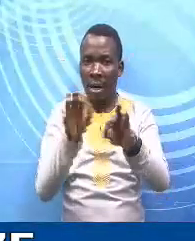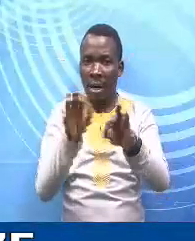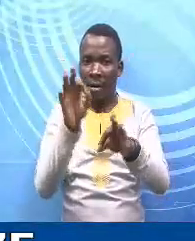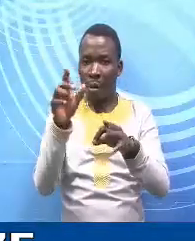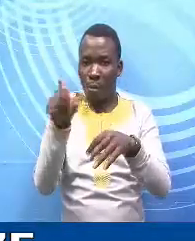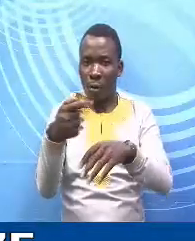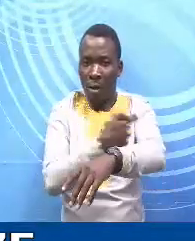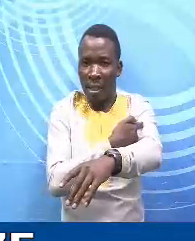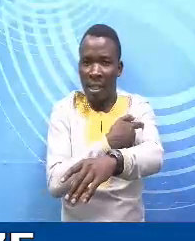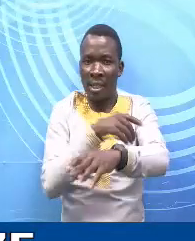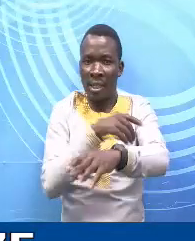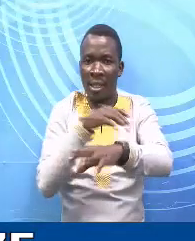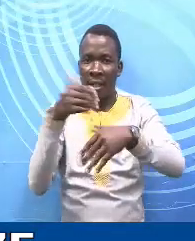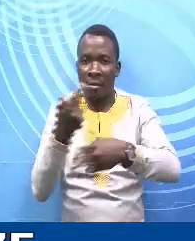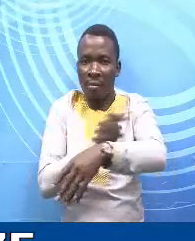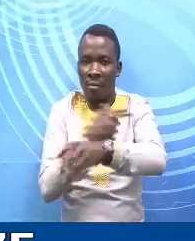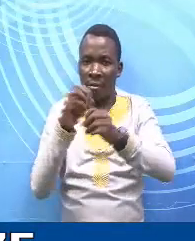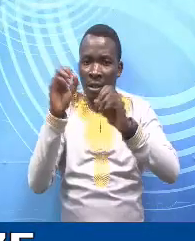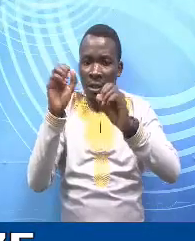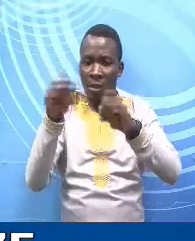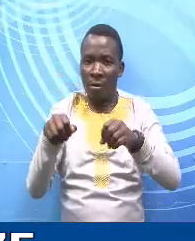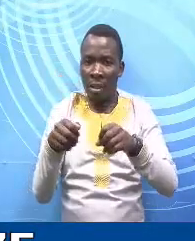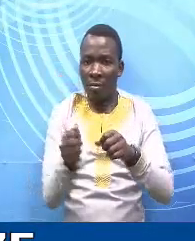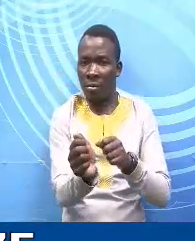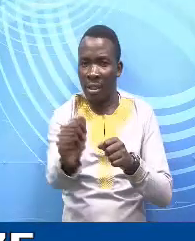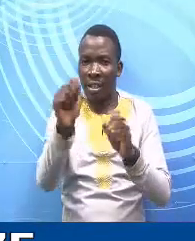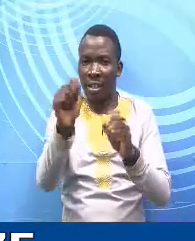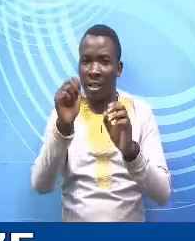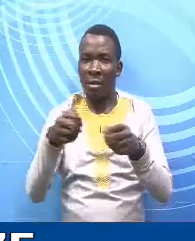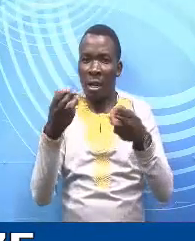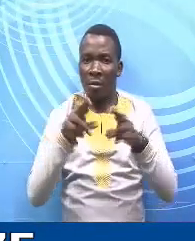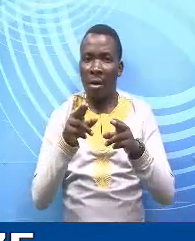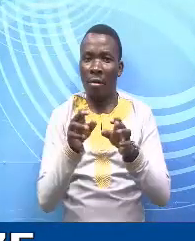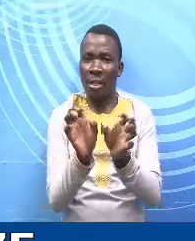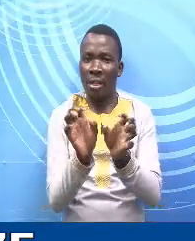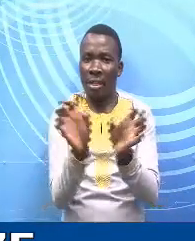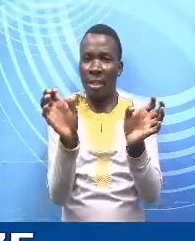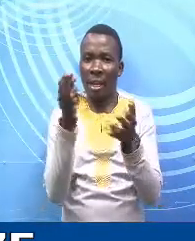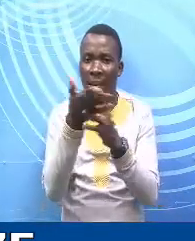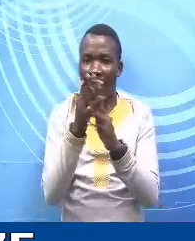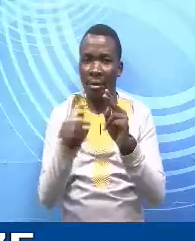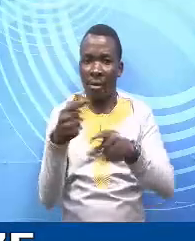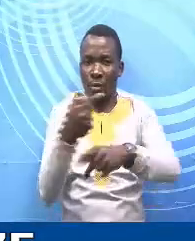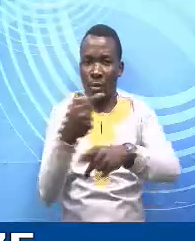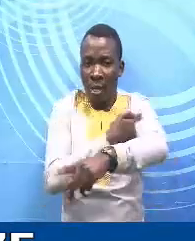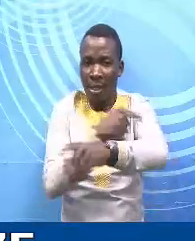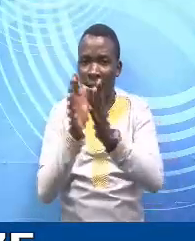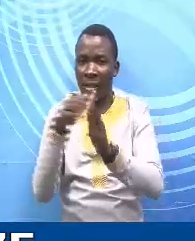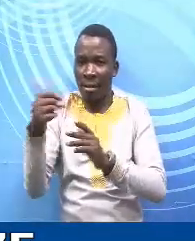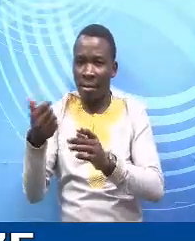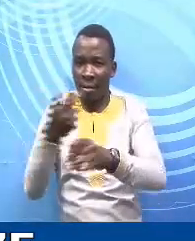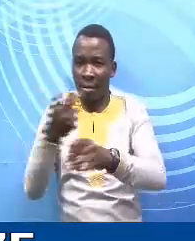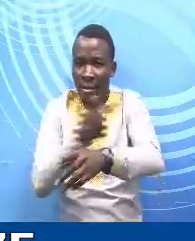uwakingiwe n'utarakingiwe kugira ngo bashe gutembera ari uko byazana ikitwa ivangura hagati y'abakingiwe n'abatarakingiwe bikaba